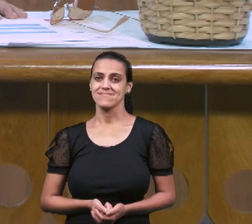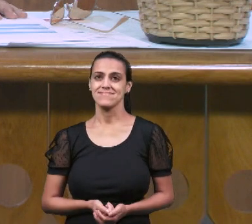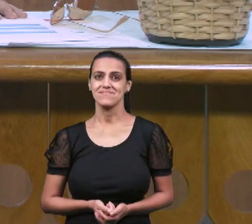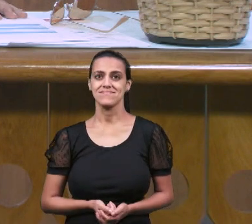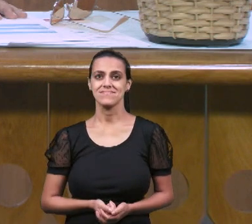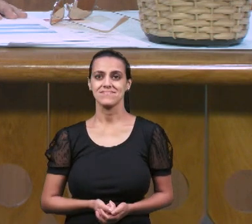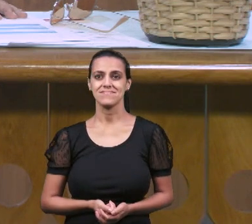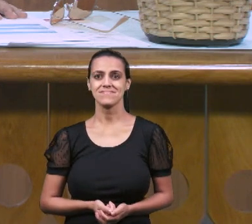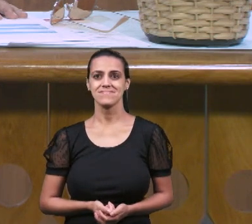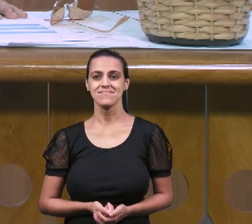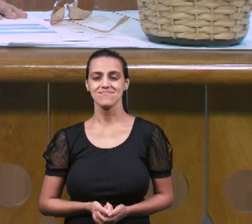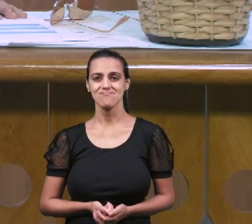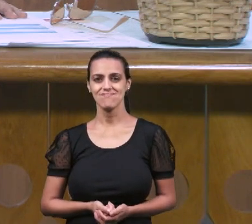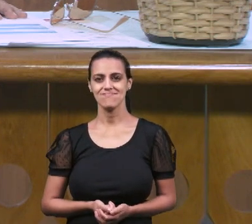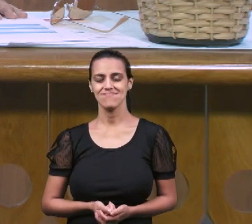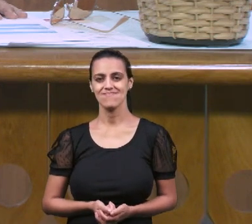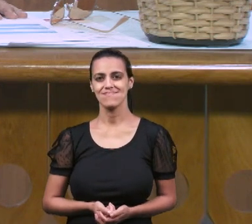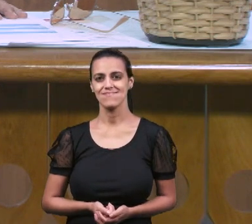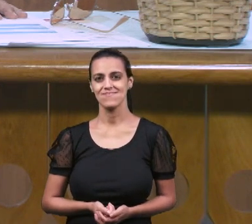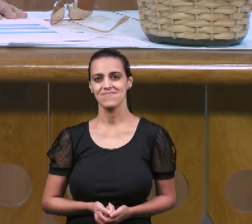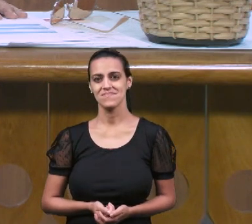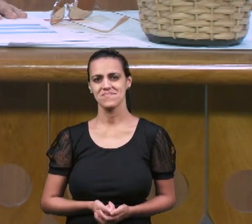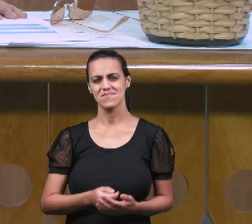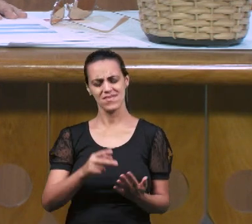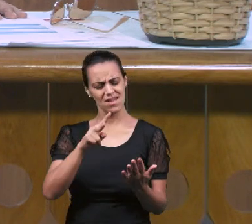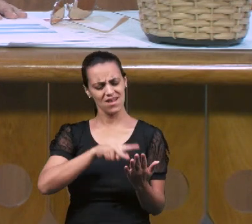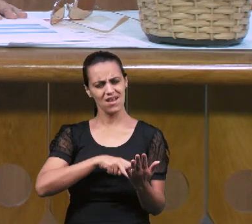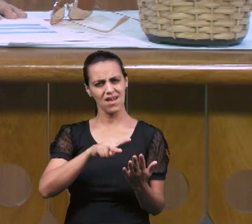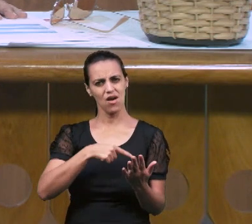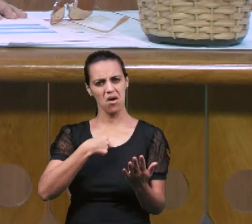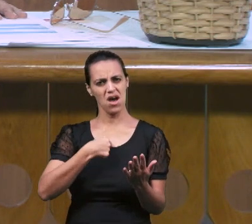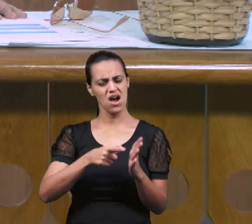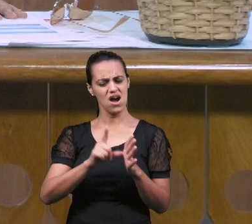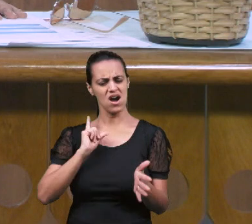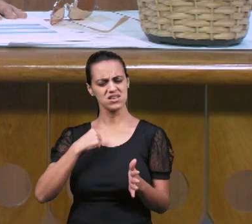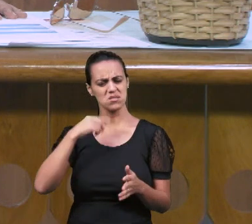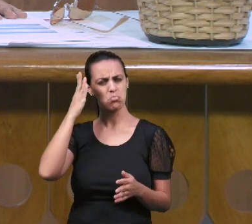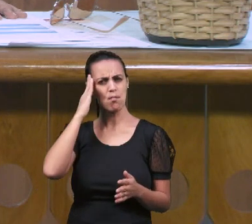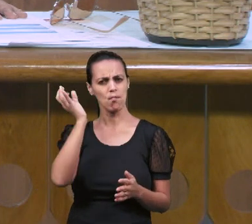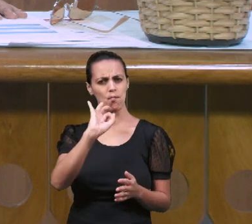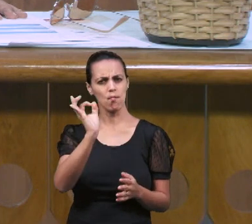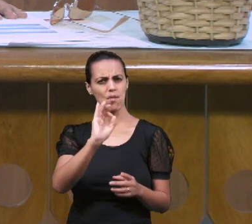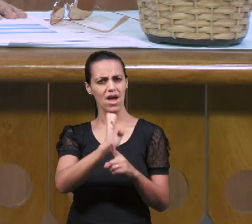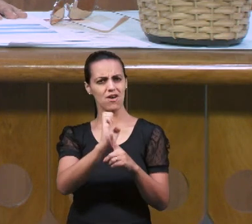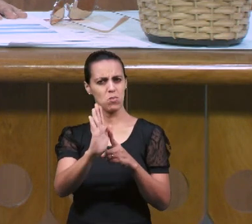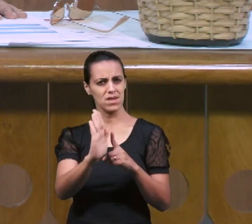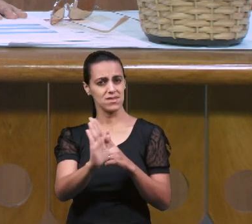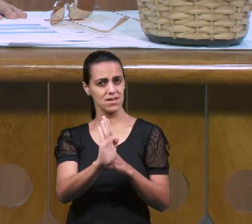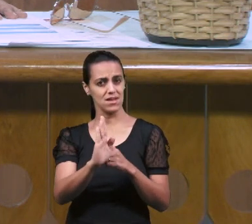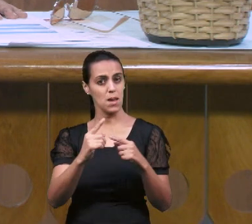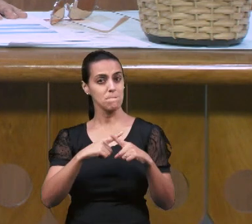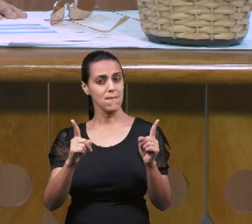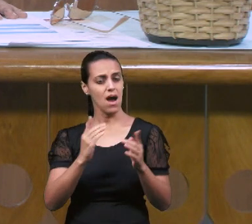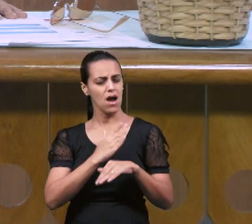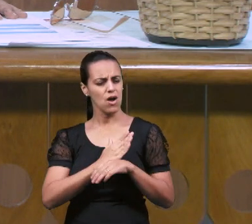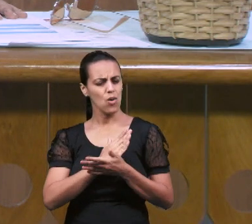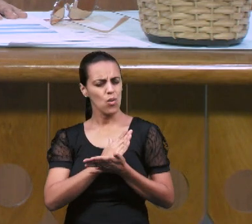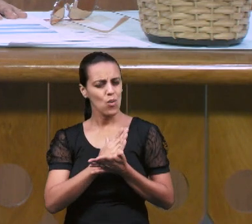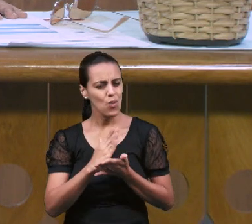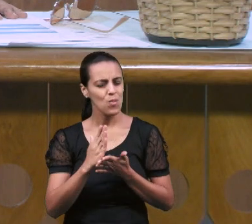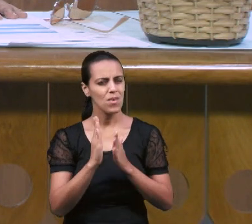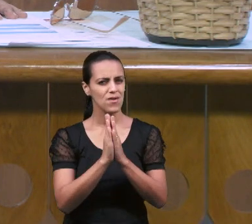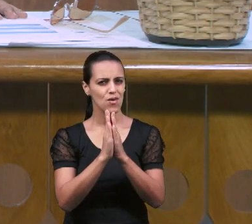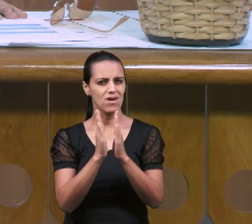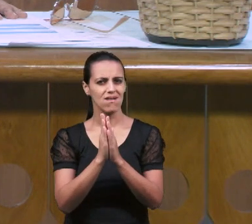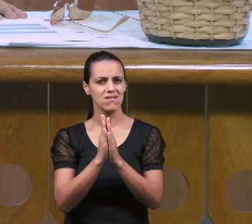moi, je ne comprenais rien de l'EPT. Mais quand je commençais à prier et à demander que le Seigneur